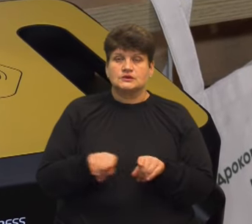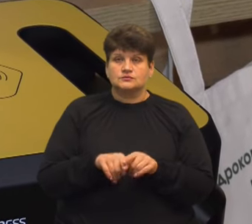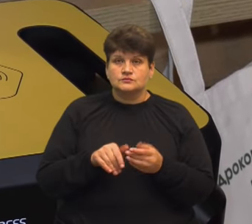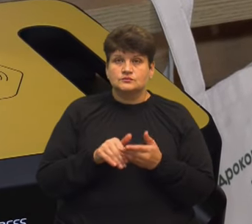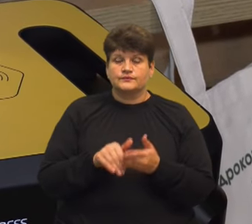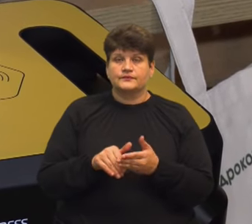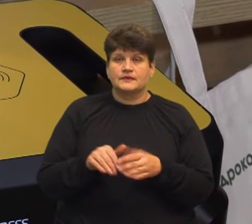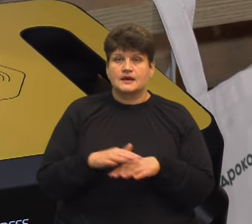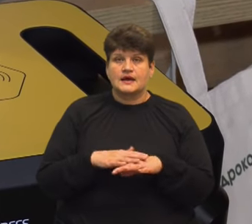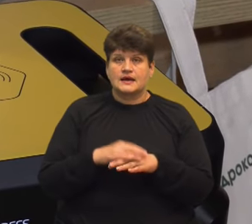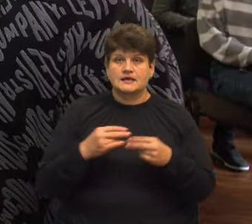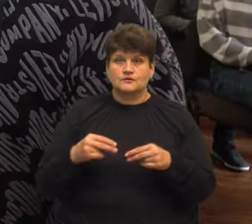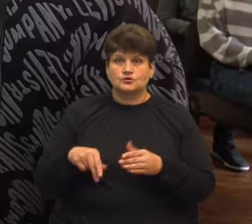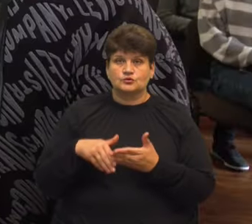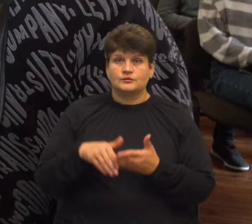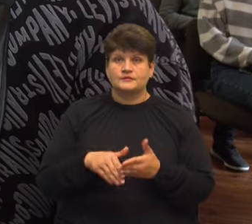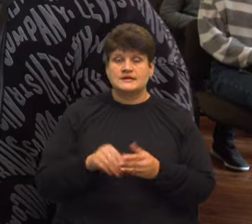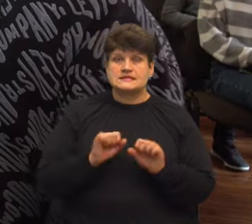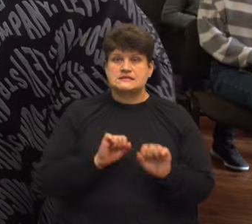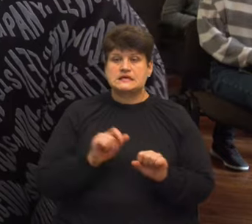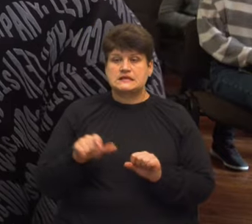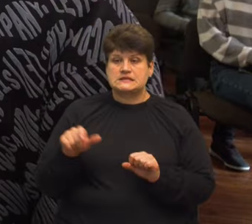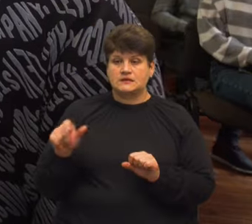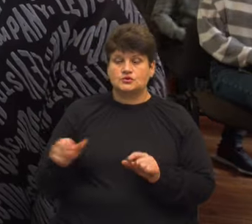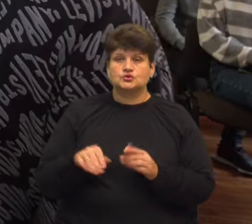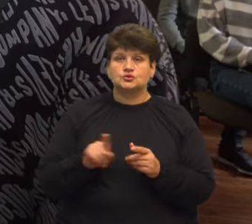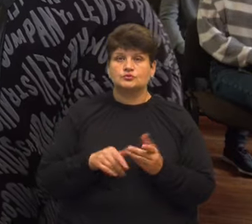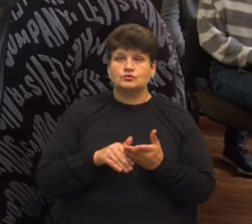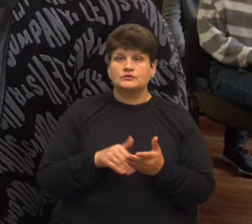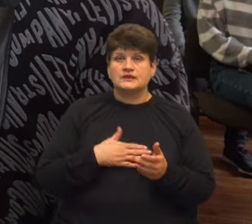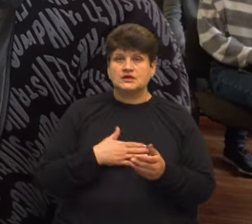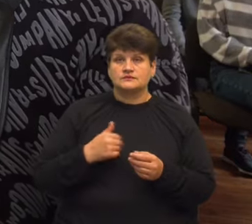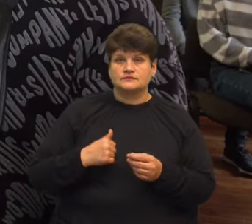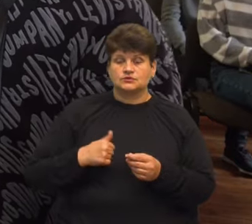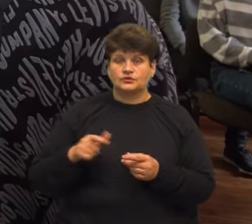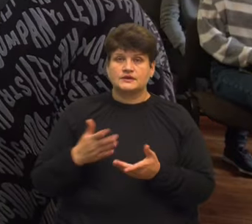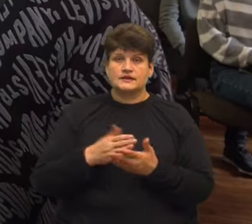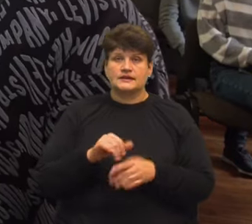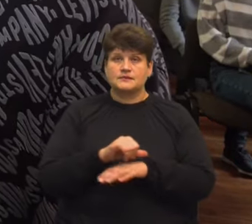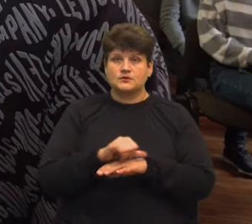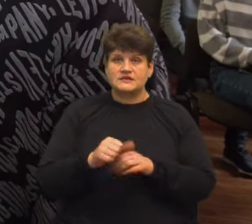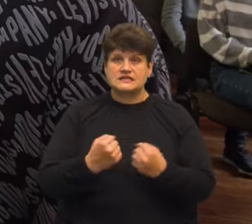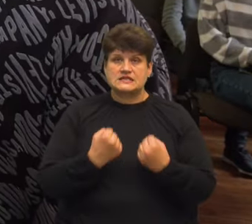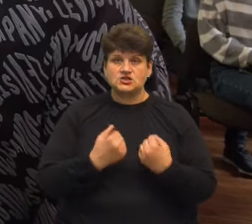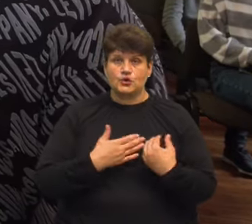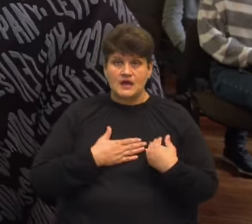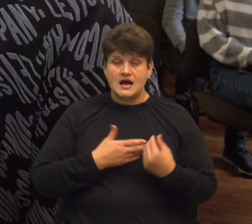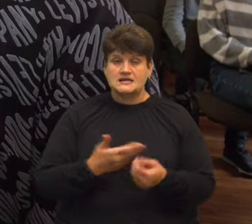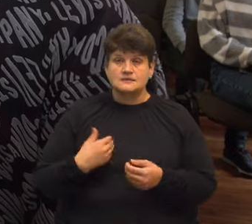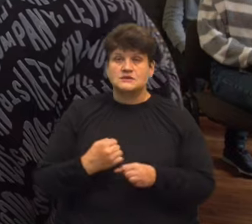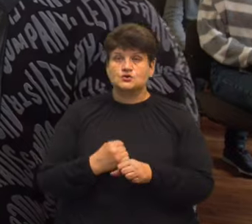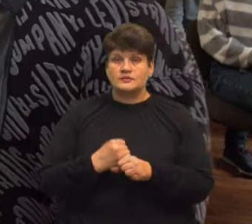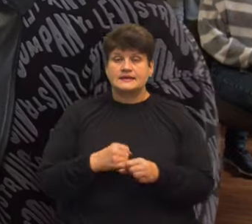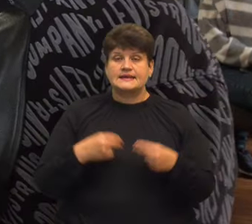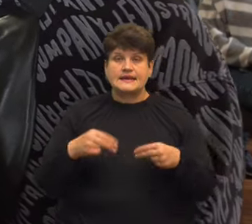ярмарку, щоб допомогти захисникам. Щоб допомогти нашим воїнам, які стоять на передовій, захищають нас, ми зробили ярмарку